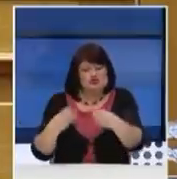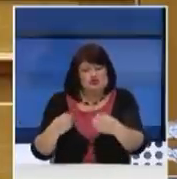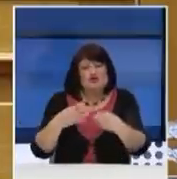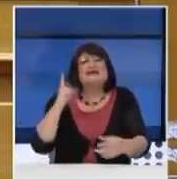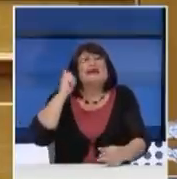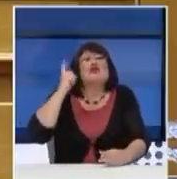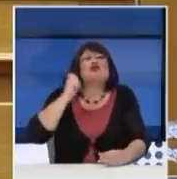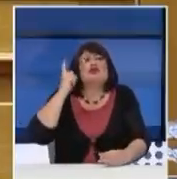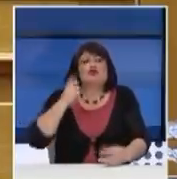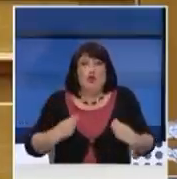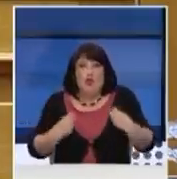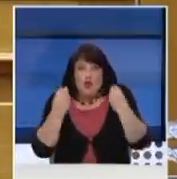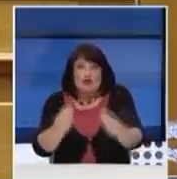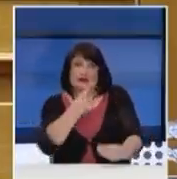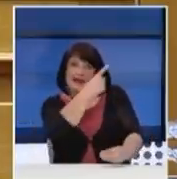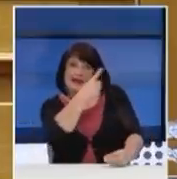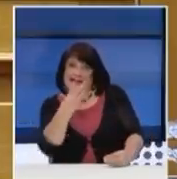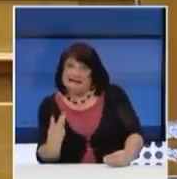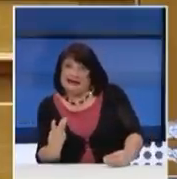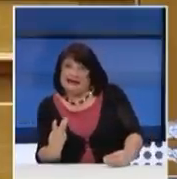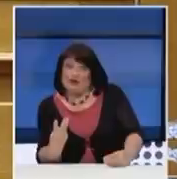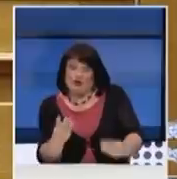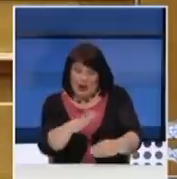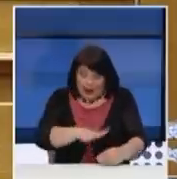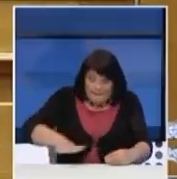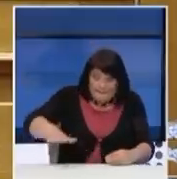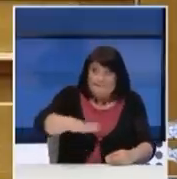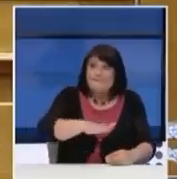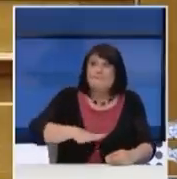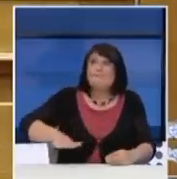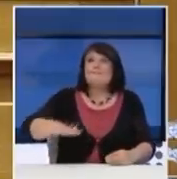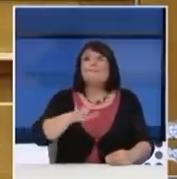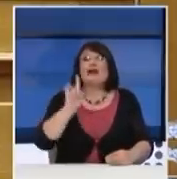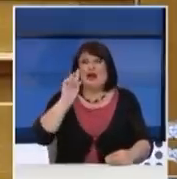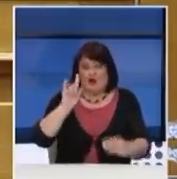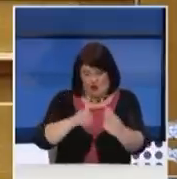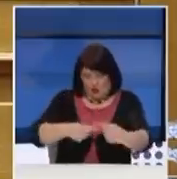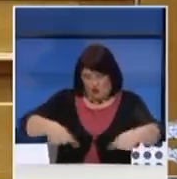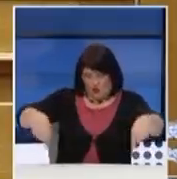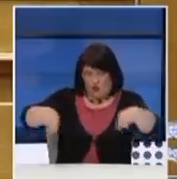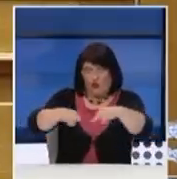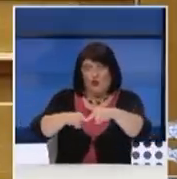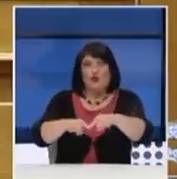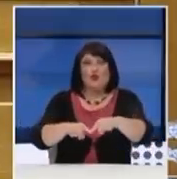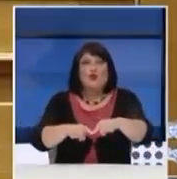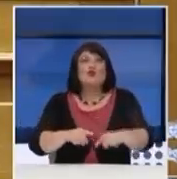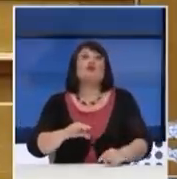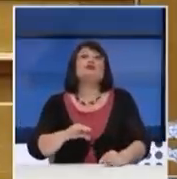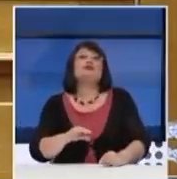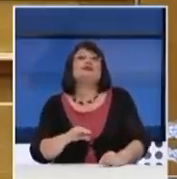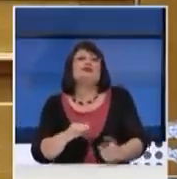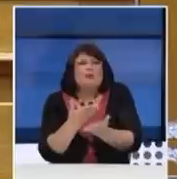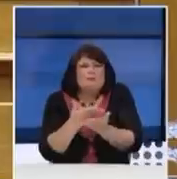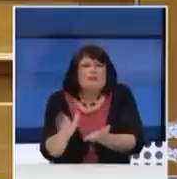Λέμε, δώσαμε το 1/3 από τη δική μας λεκάνη του Ηροδότου, δώσαμε το 75% στην Αίγυπτο. Ακούστε